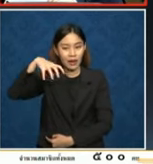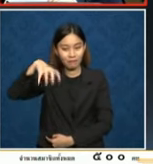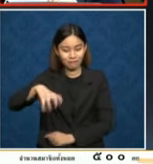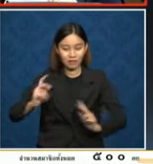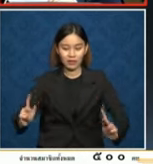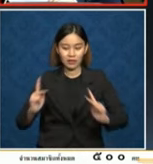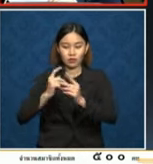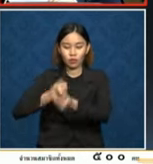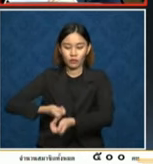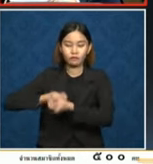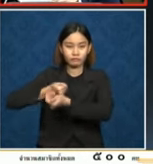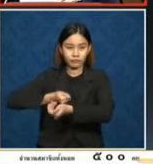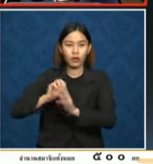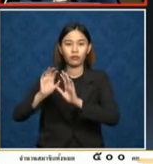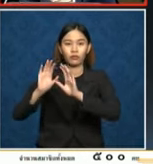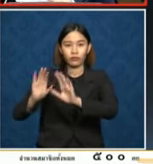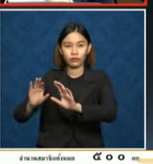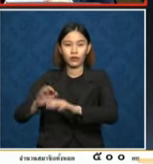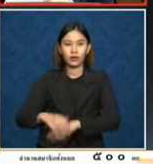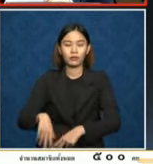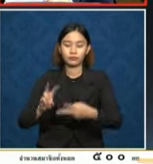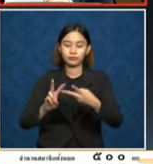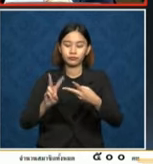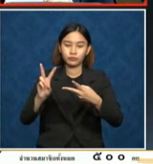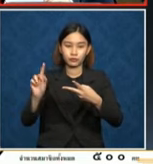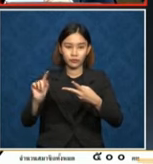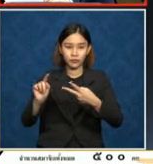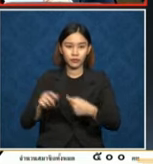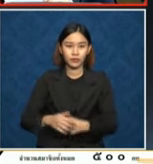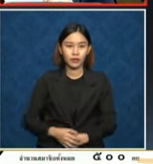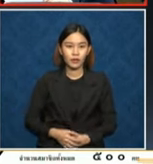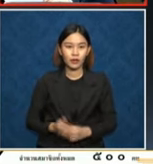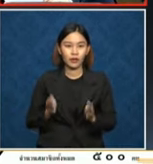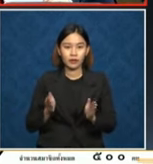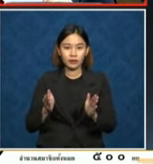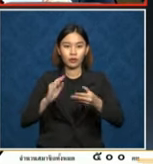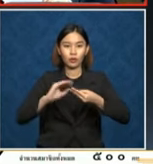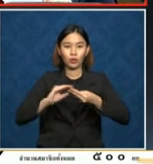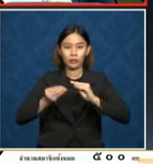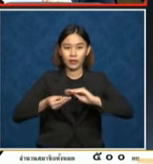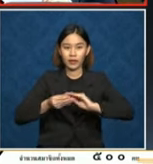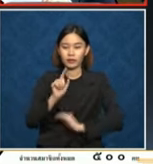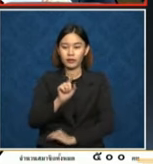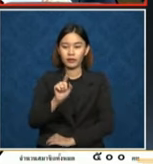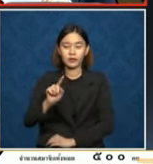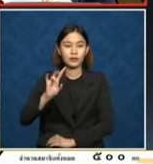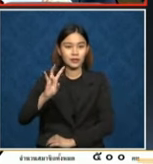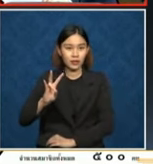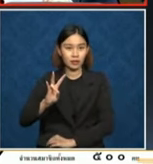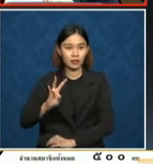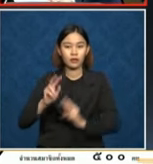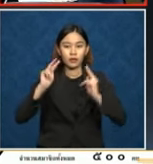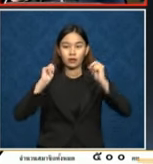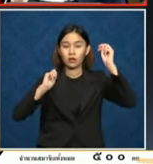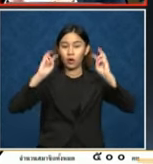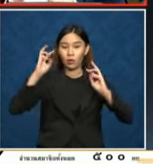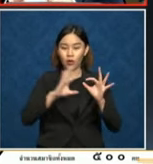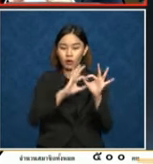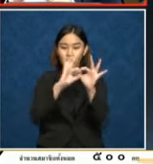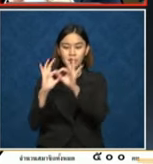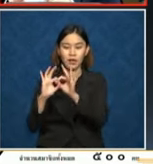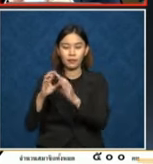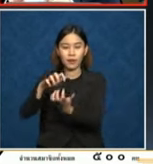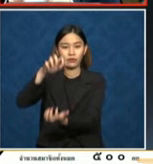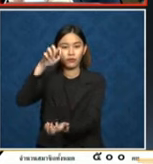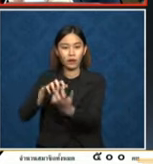ตรและสหกรณ์ด้วยครับเรื่องที่2ทางหลวงแผ่นดินหมายเลข117นครสวรรค์พิจิตรเริ่มจาก